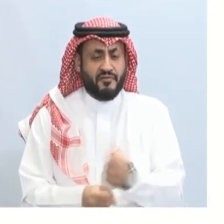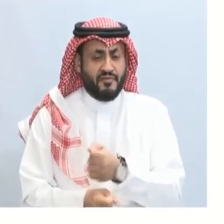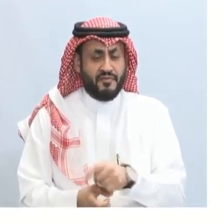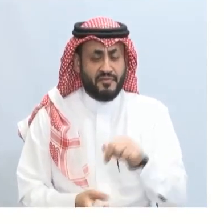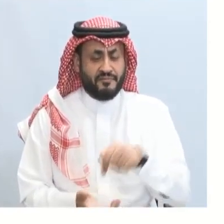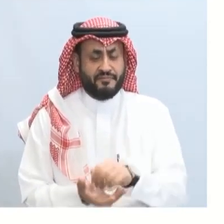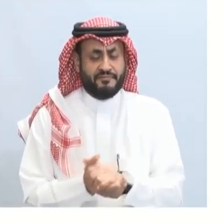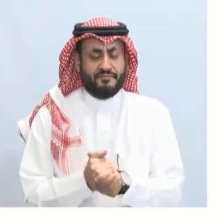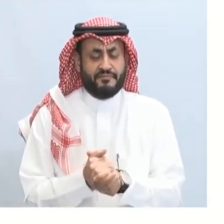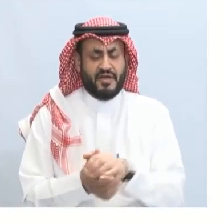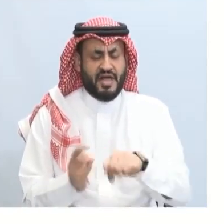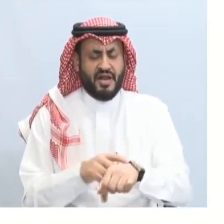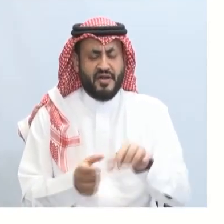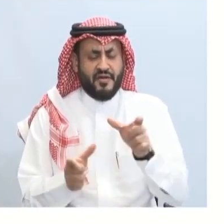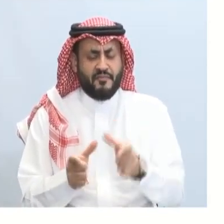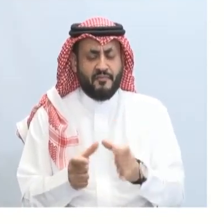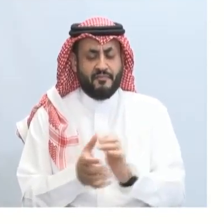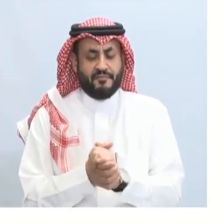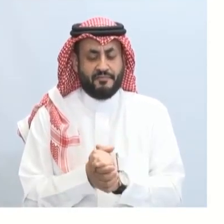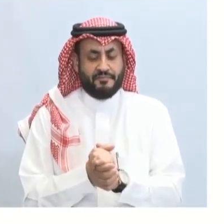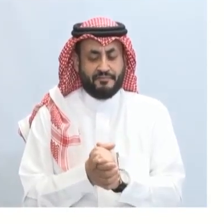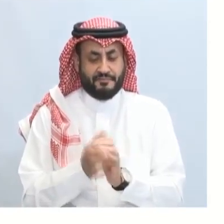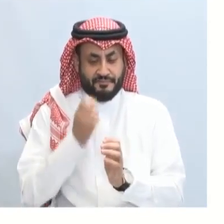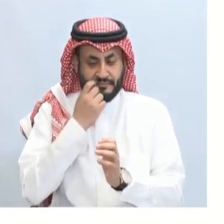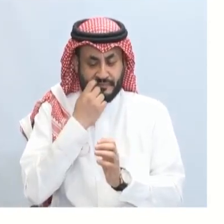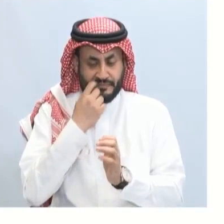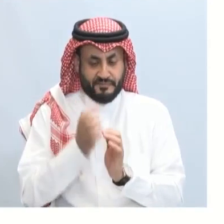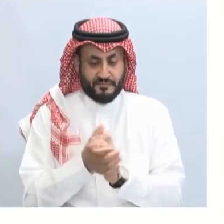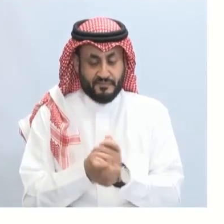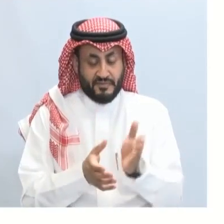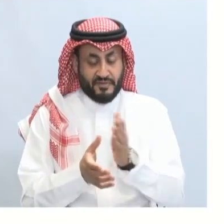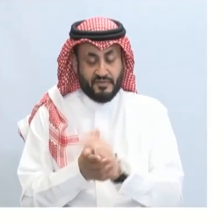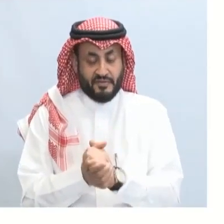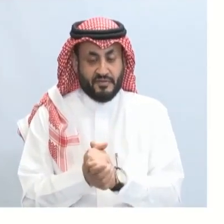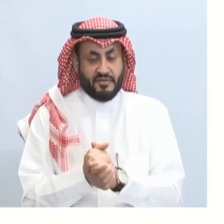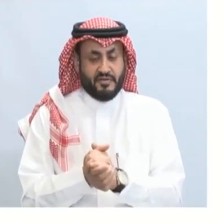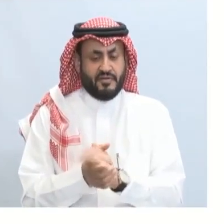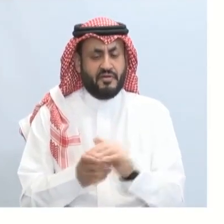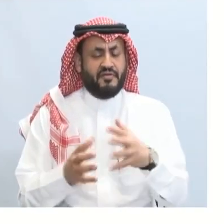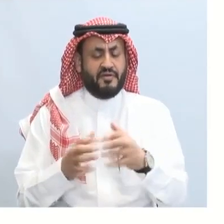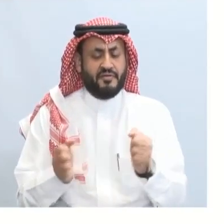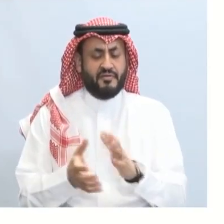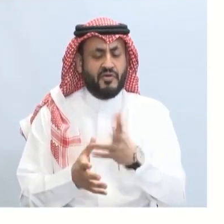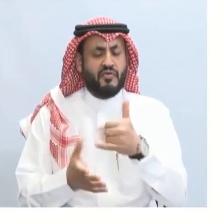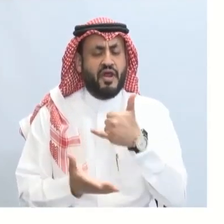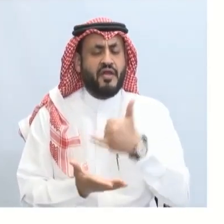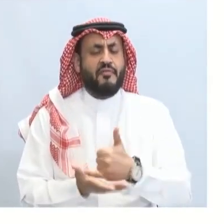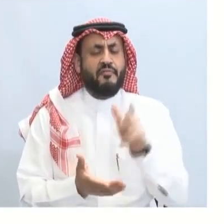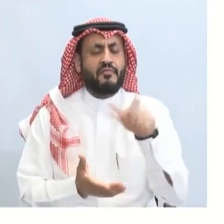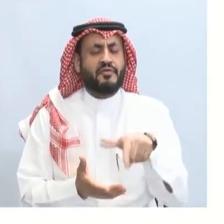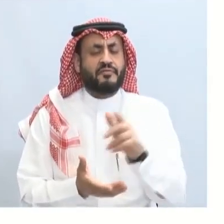المطلوب وفي الوقت المحدد ايضا تعرفنا ما معنى ان اكون